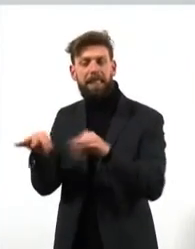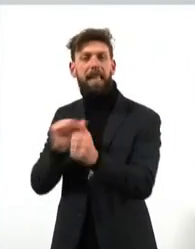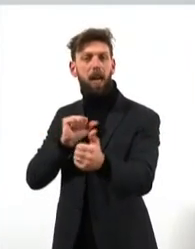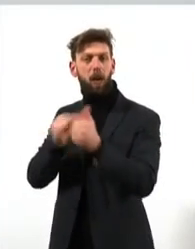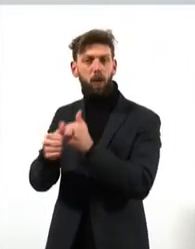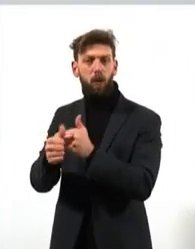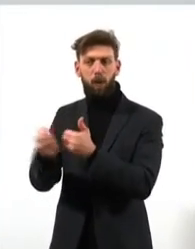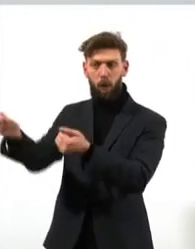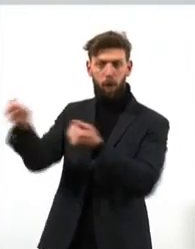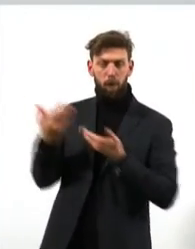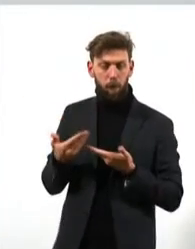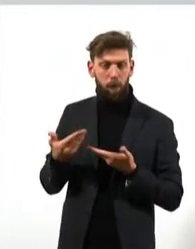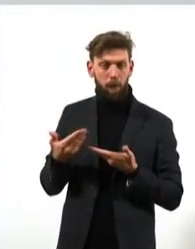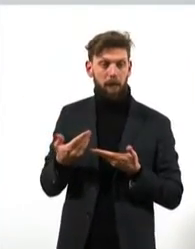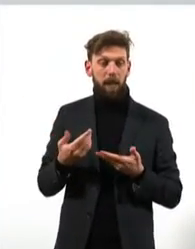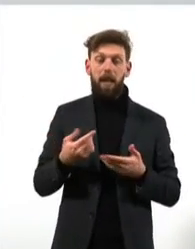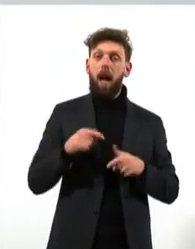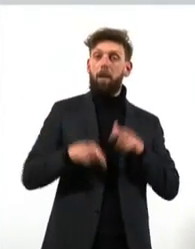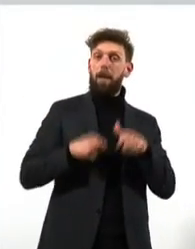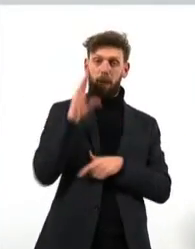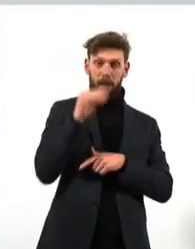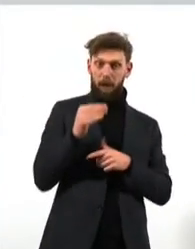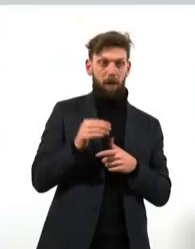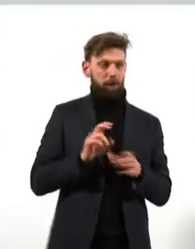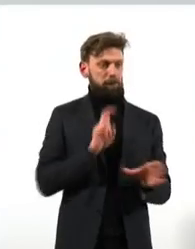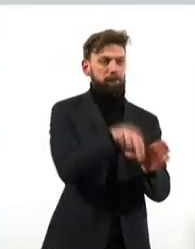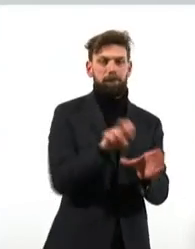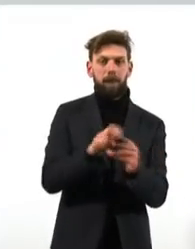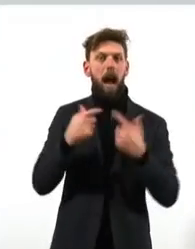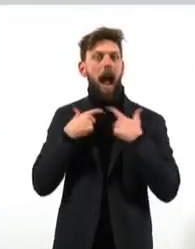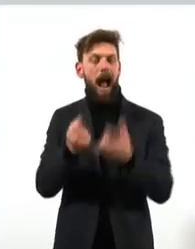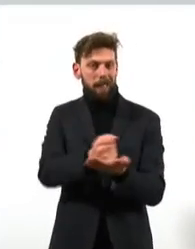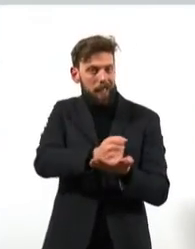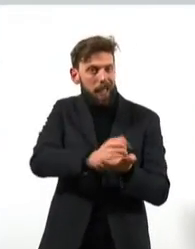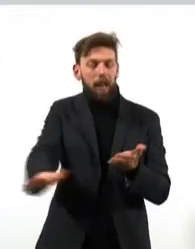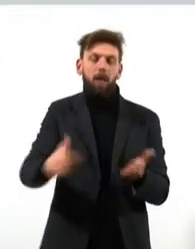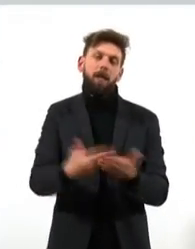elle est gratuite pour les étudiants, ce qui est extraordinaire.